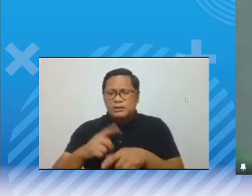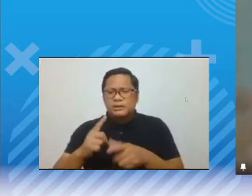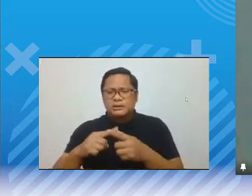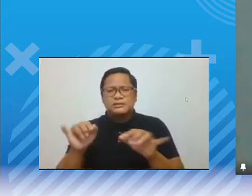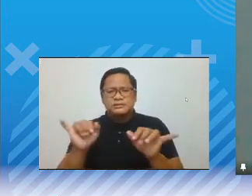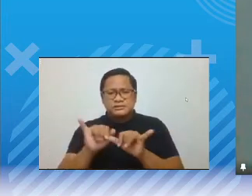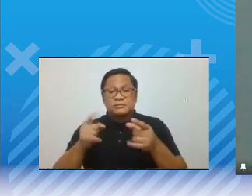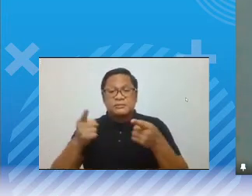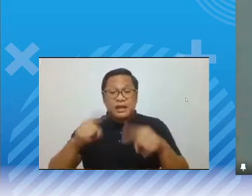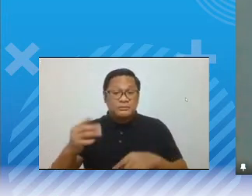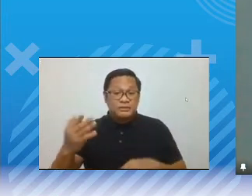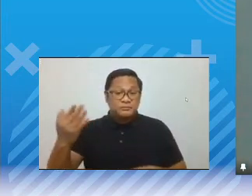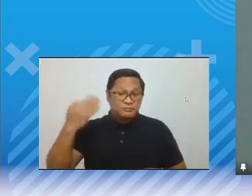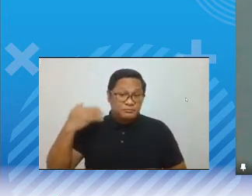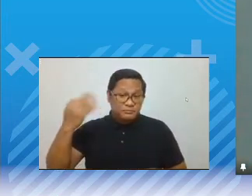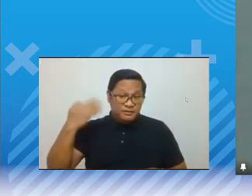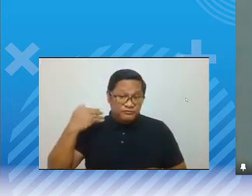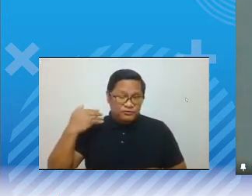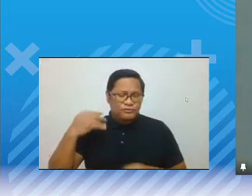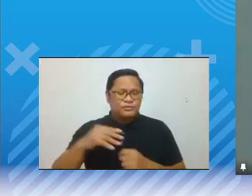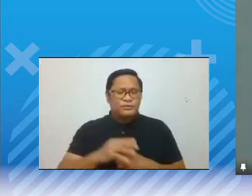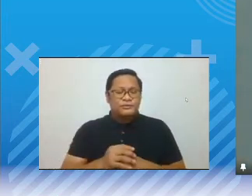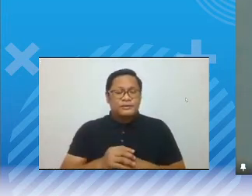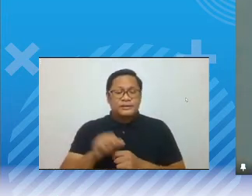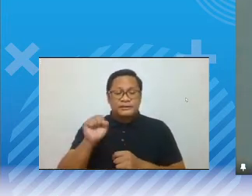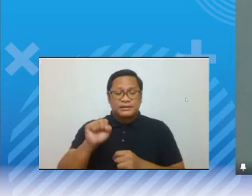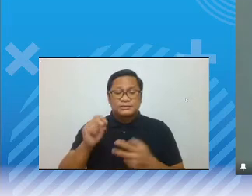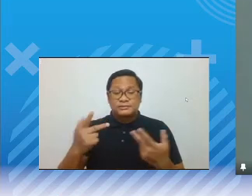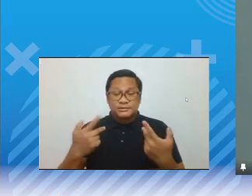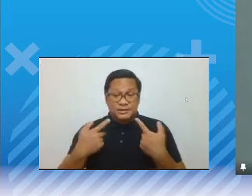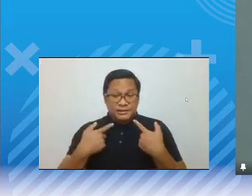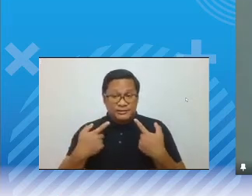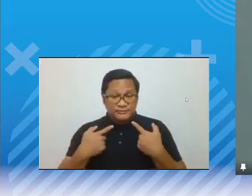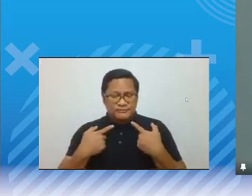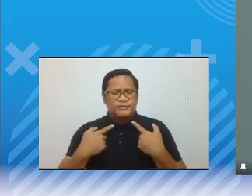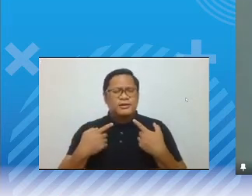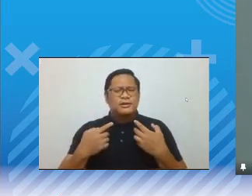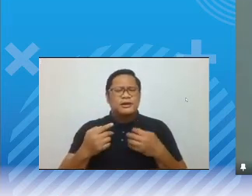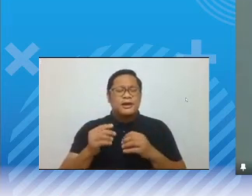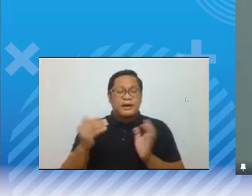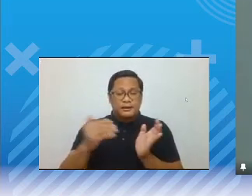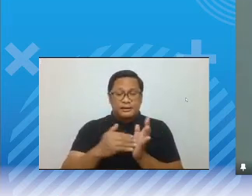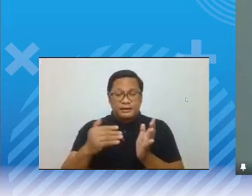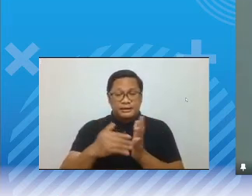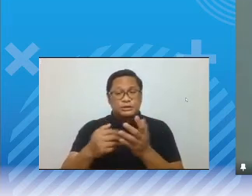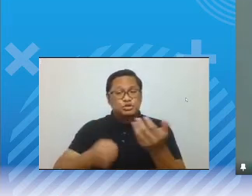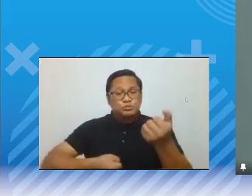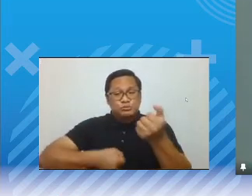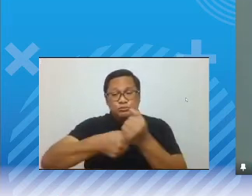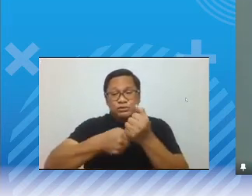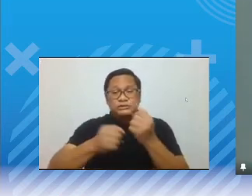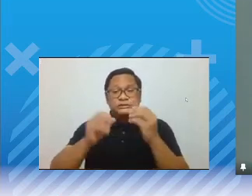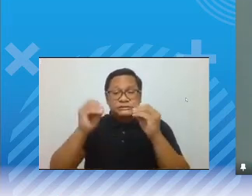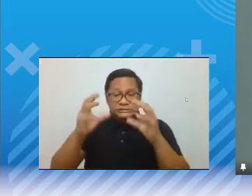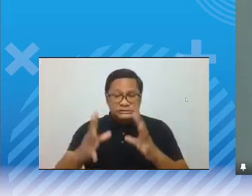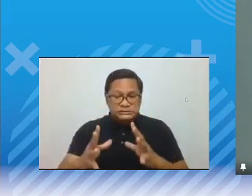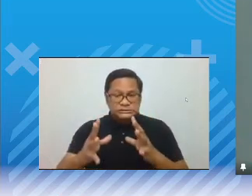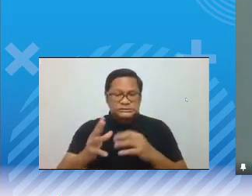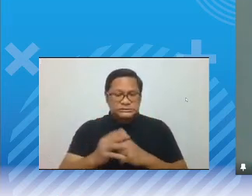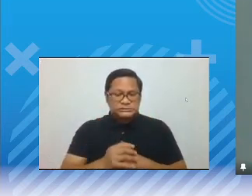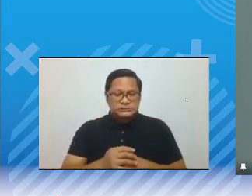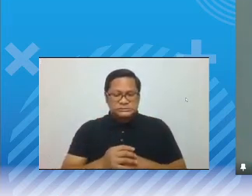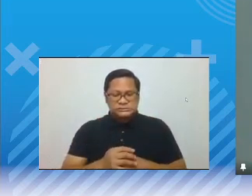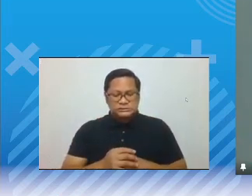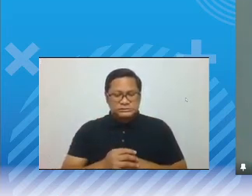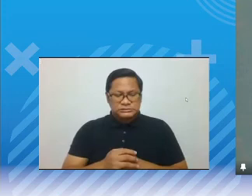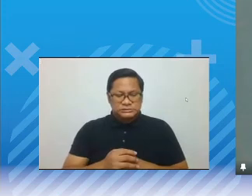before pandemic happen. So, meron po tayong mga pinoprovide na support for teachers in terms of